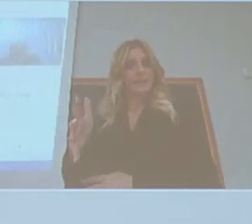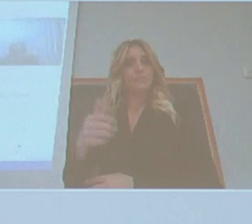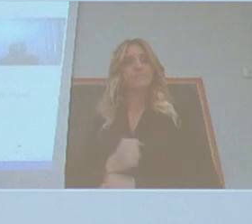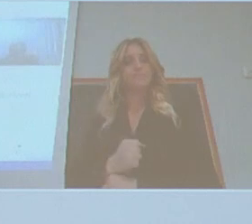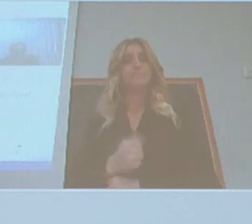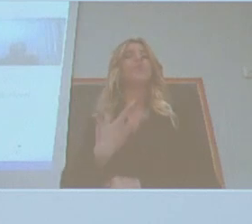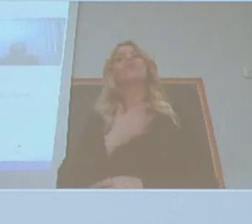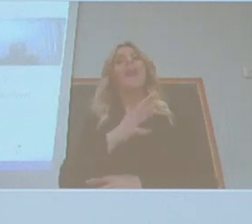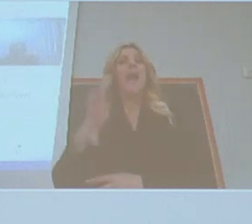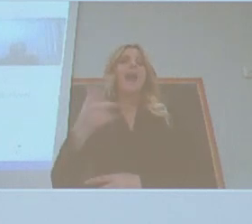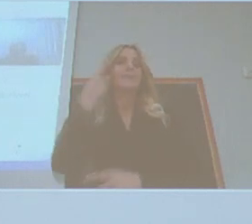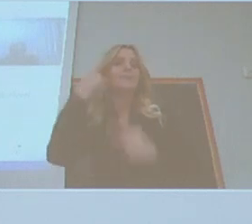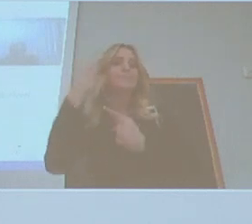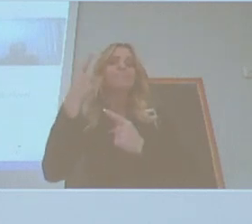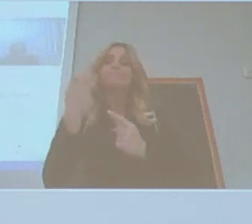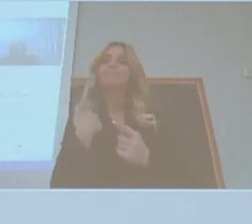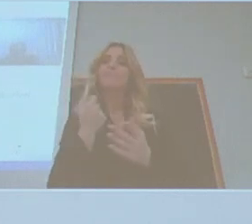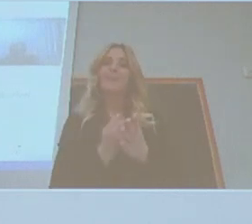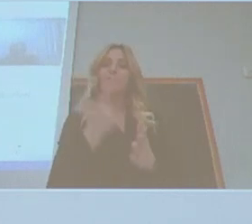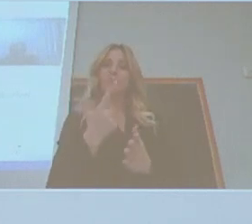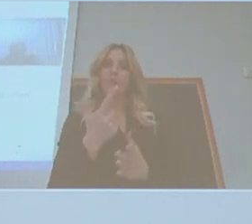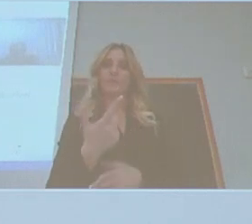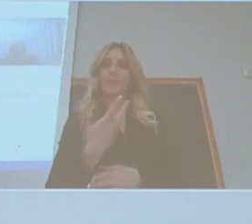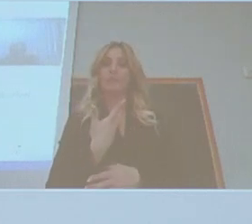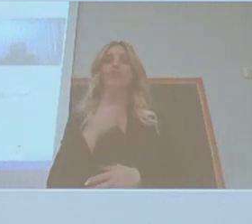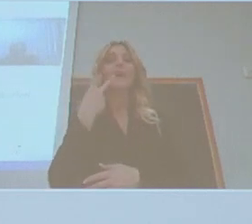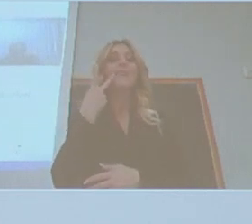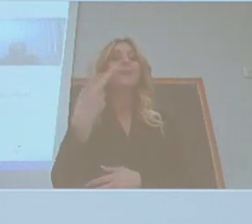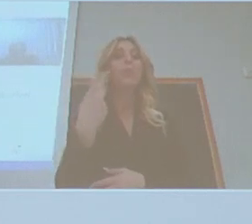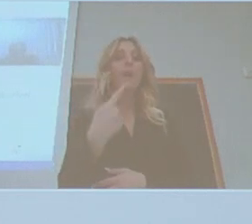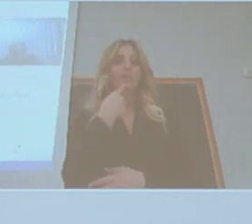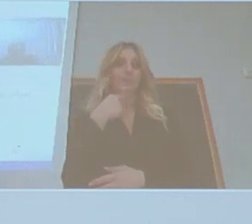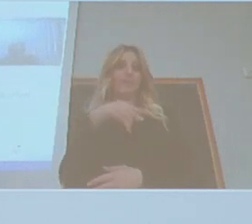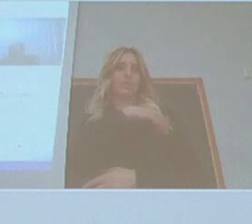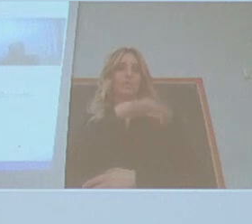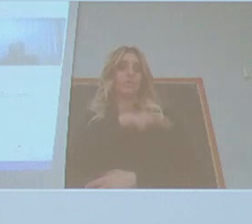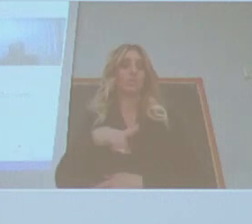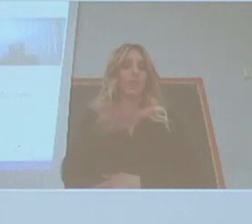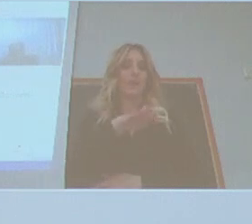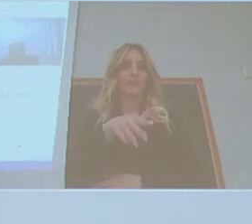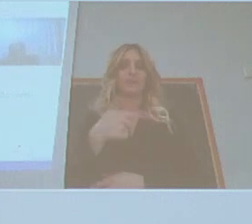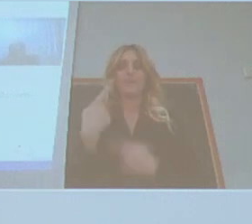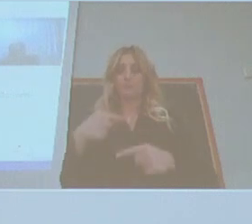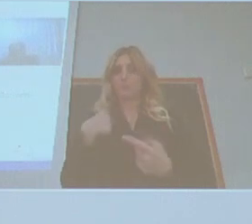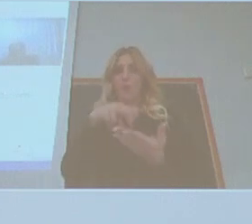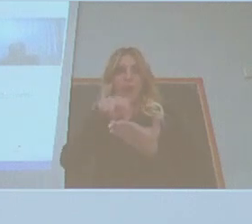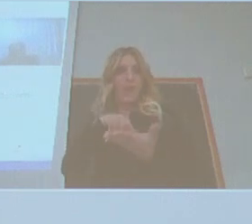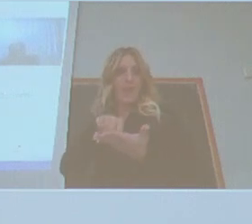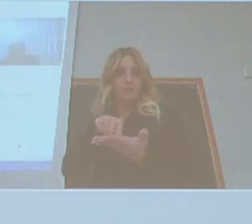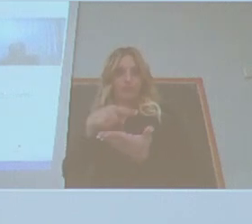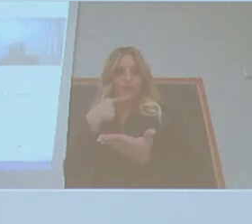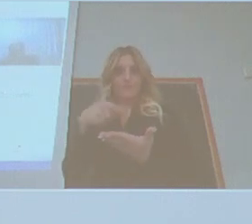possono emergere altre considerazioni importanti soprattutto per gli studenti. Si legge in questo rapporto che